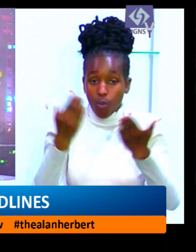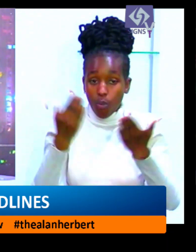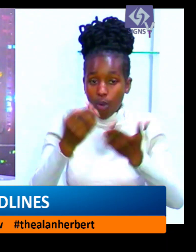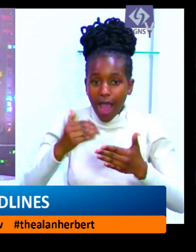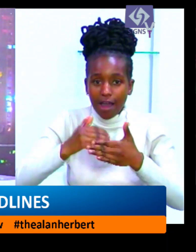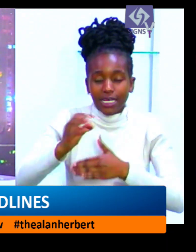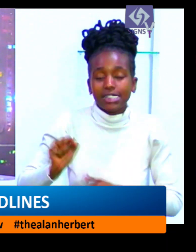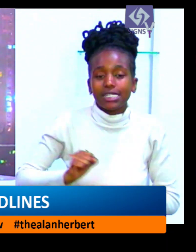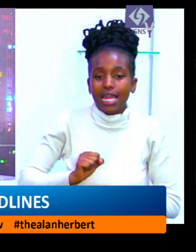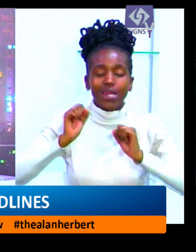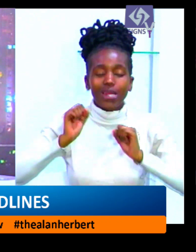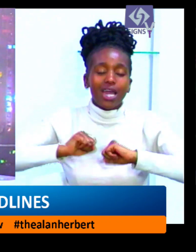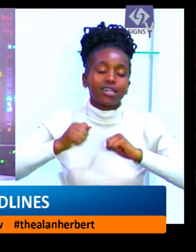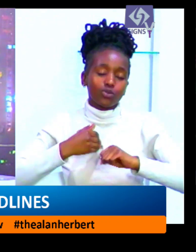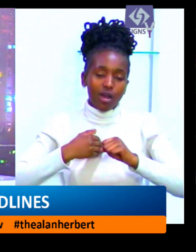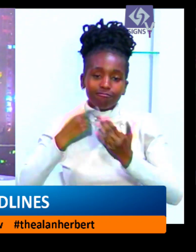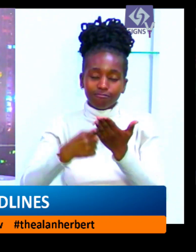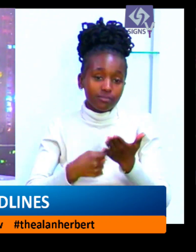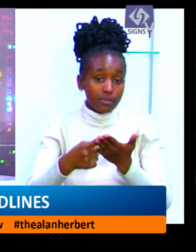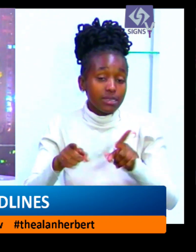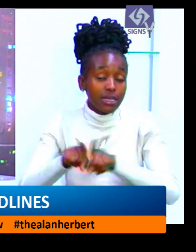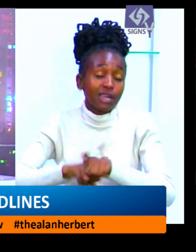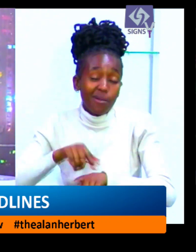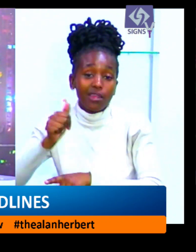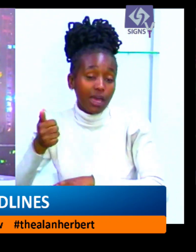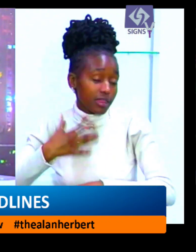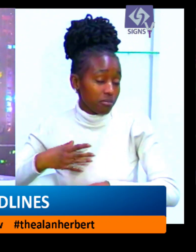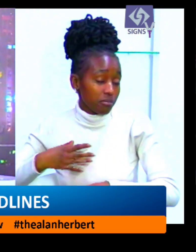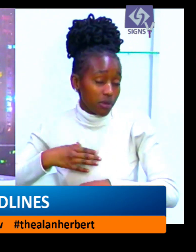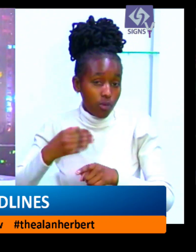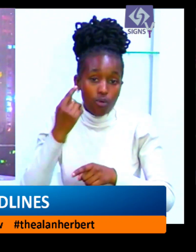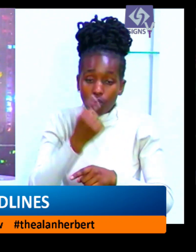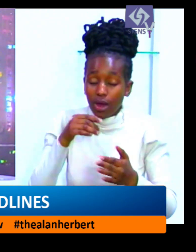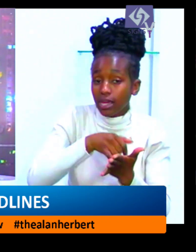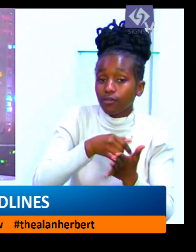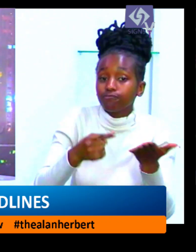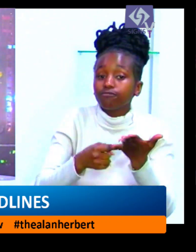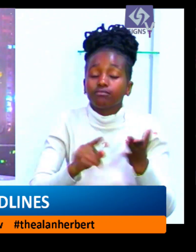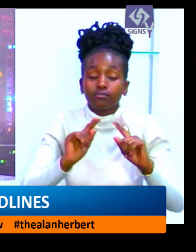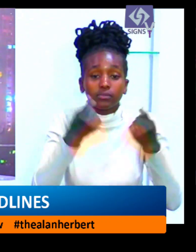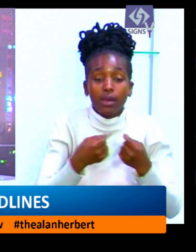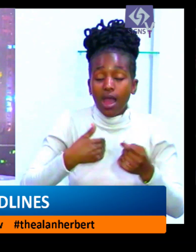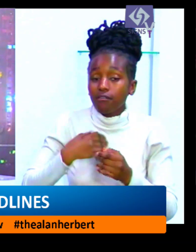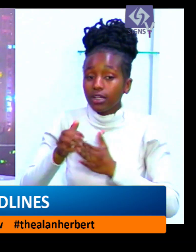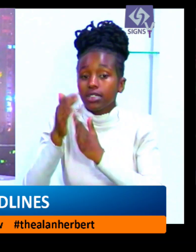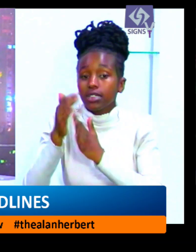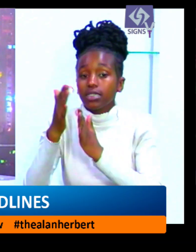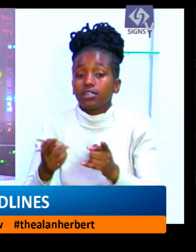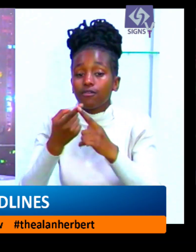hayyachu nyuma kwa maendeleo. Mamba ya barabara. Mamba ya maji. Mamba ya ilimu. Mamba ya kila kitu.